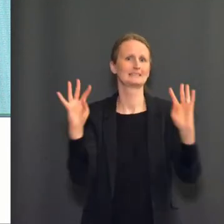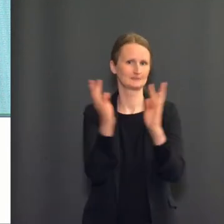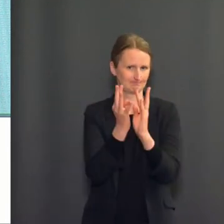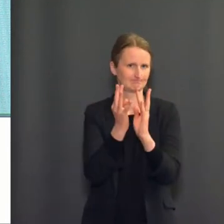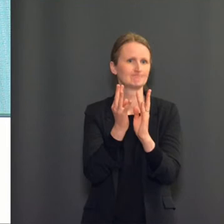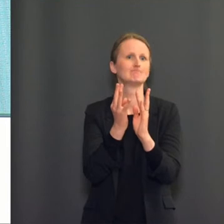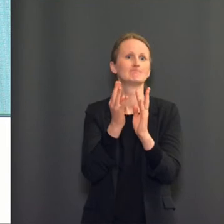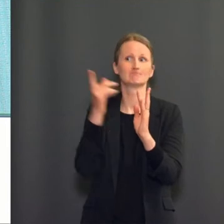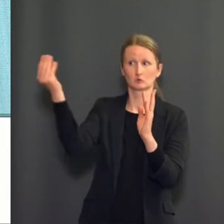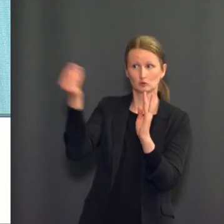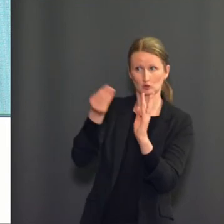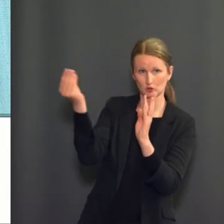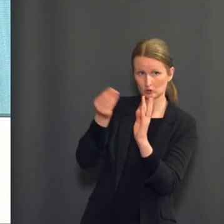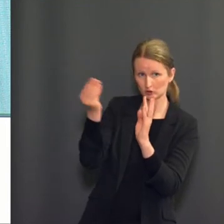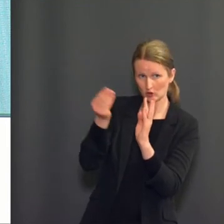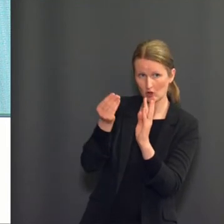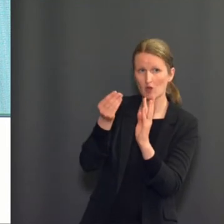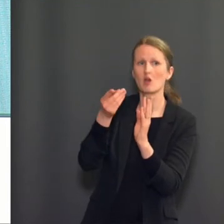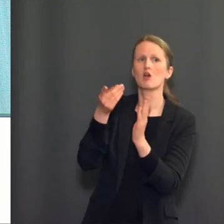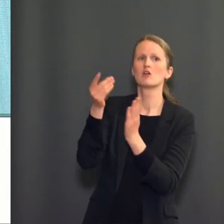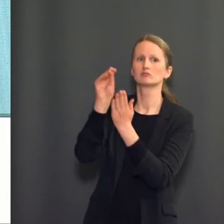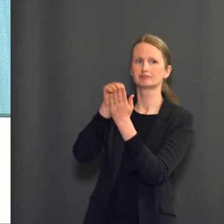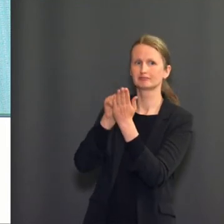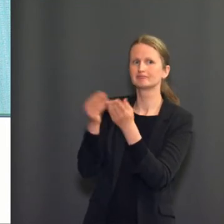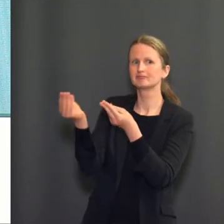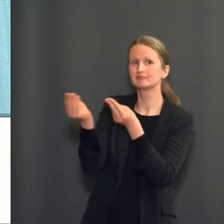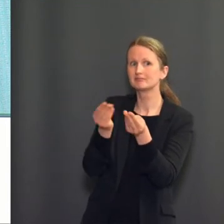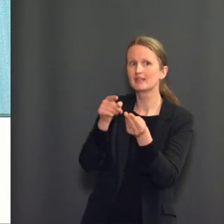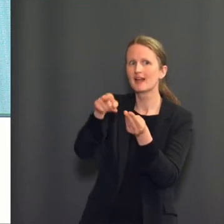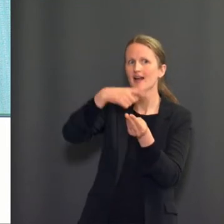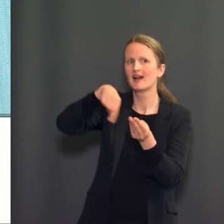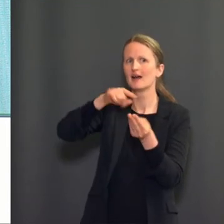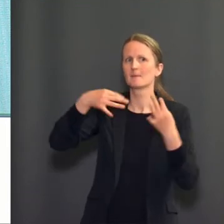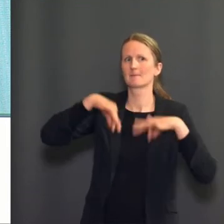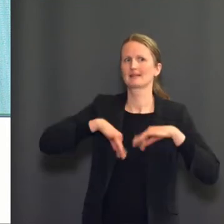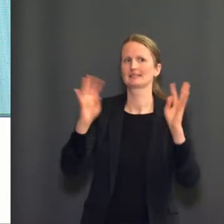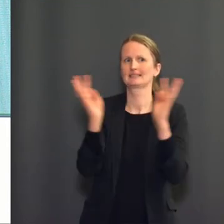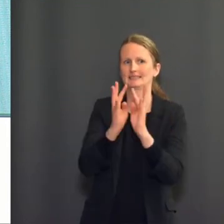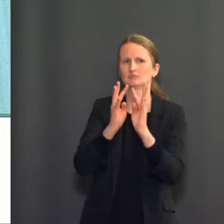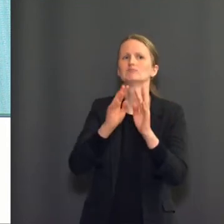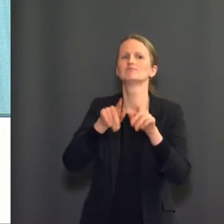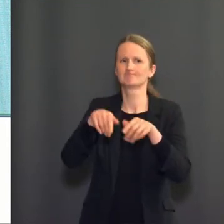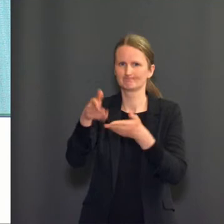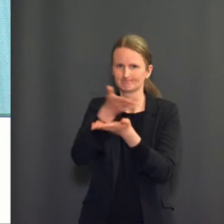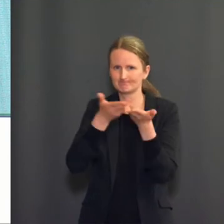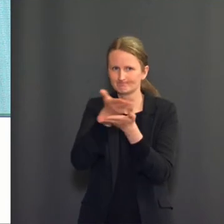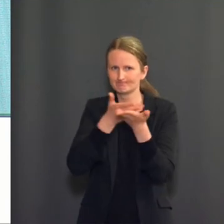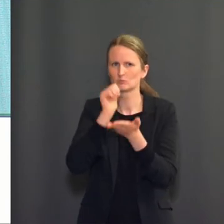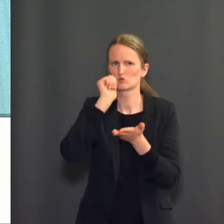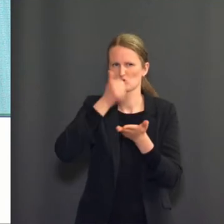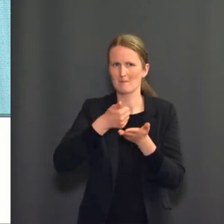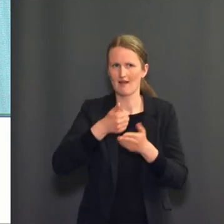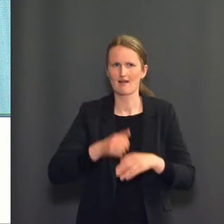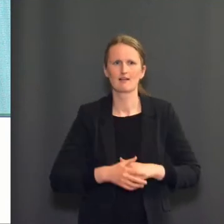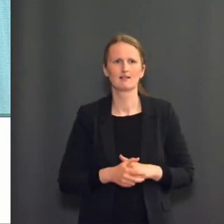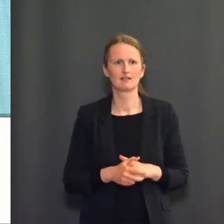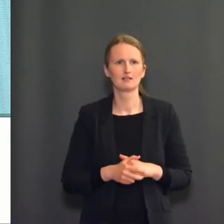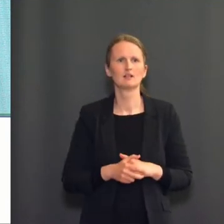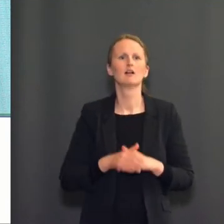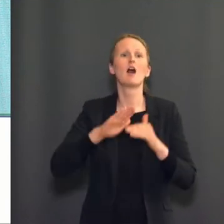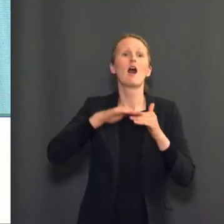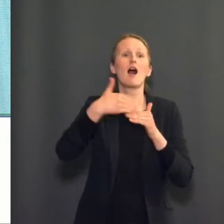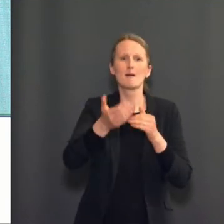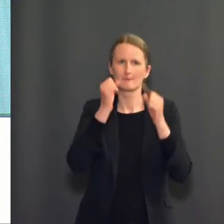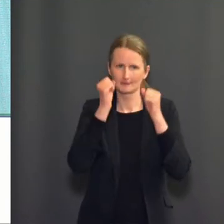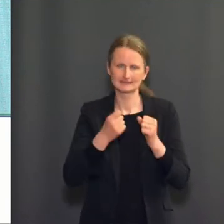place demain et ainsi un état des lieux pourra être communiqué pour la stratégie de